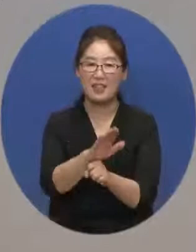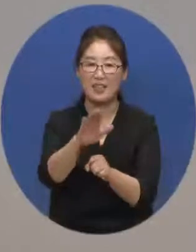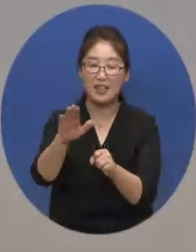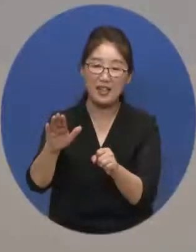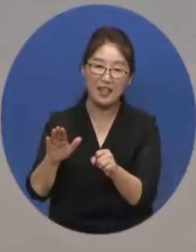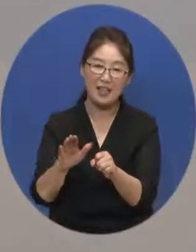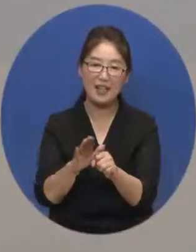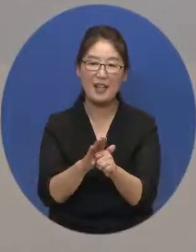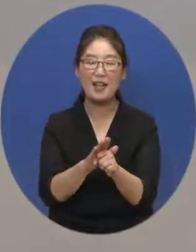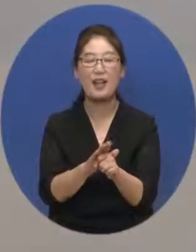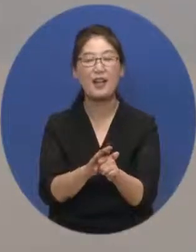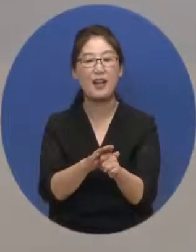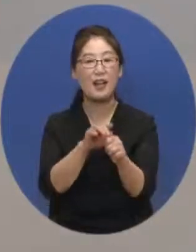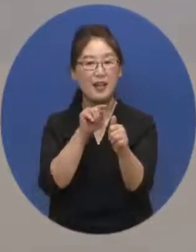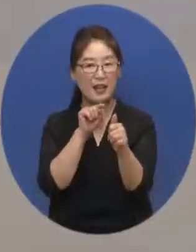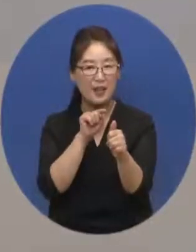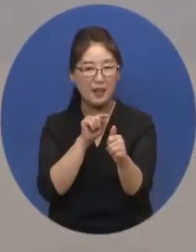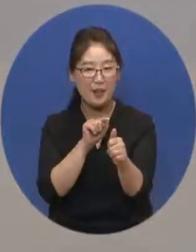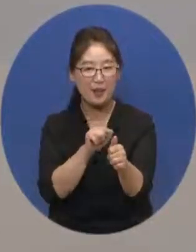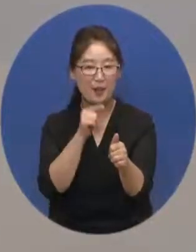사랑에게